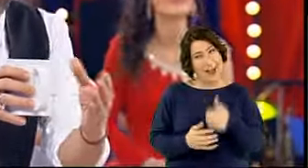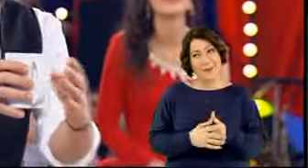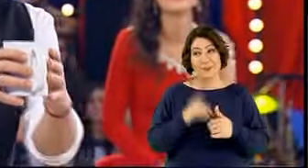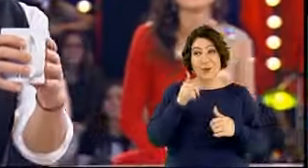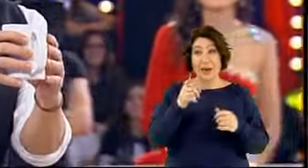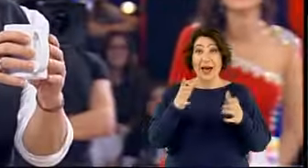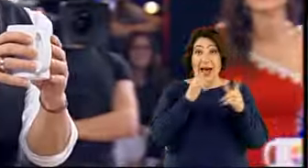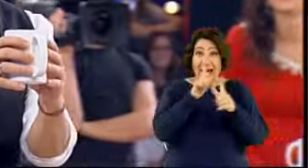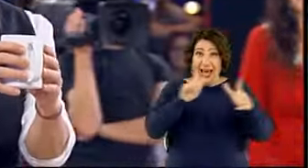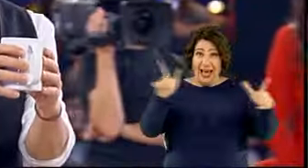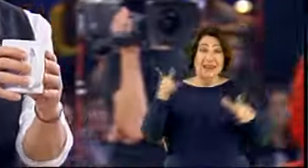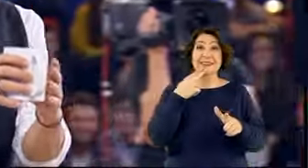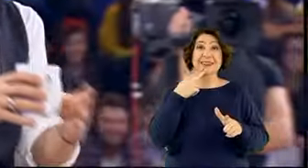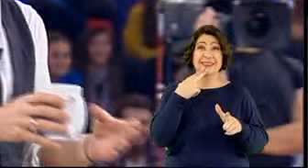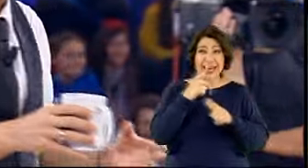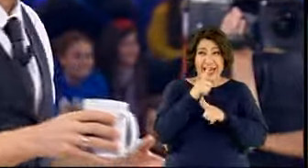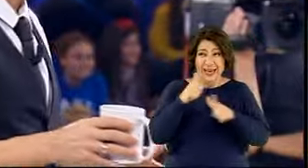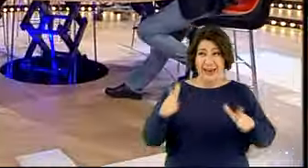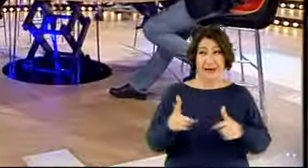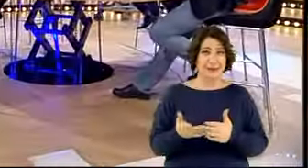O da alıyor.